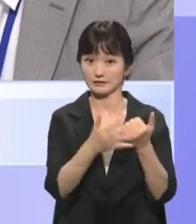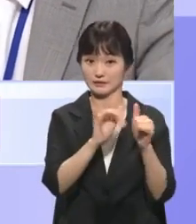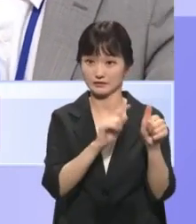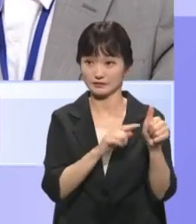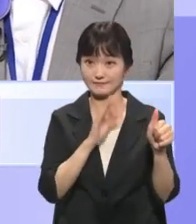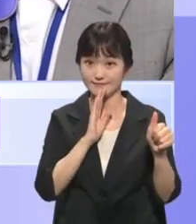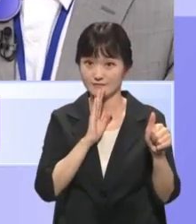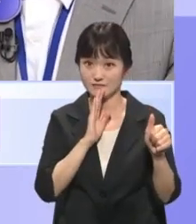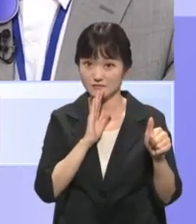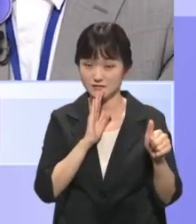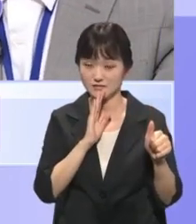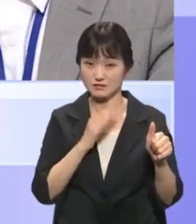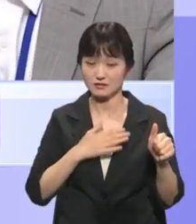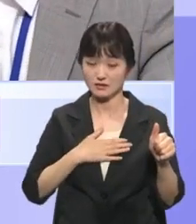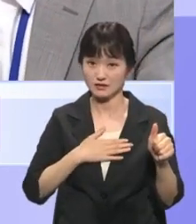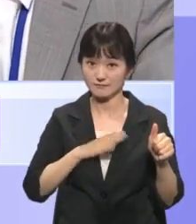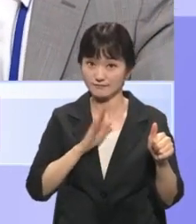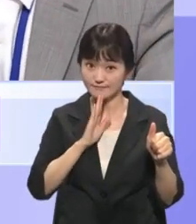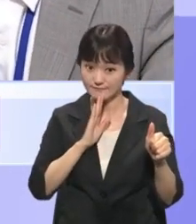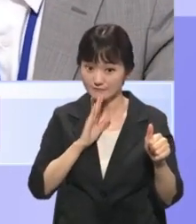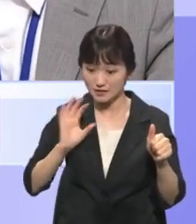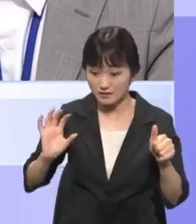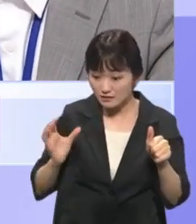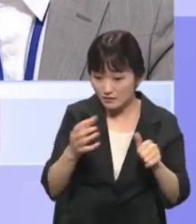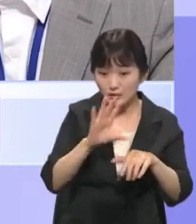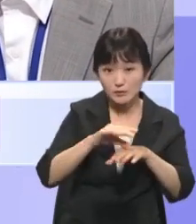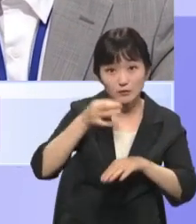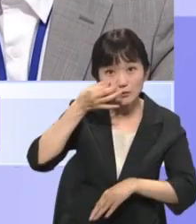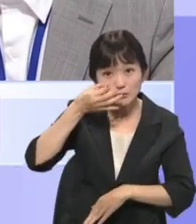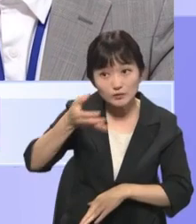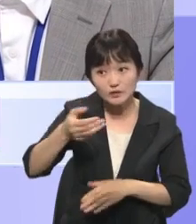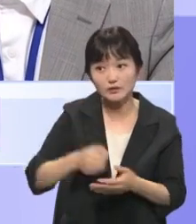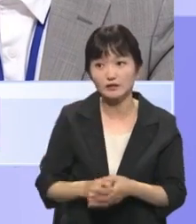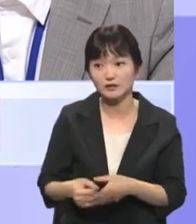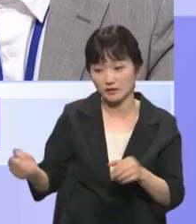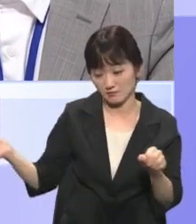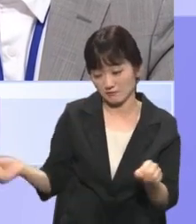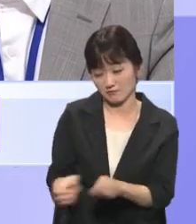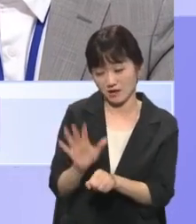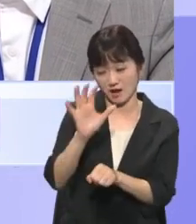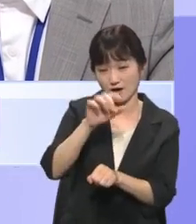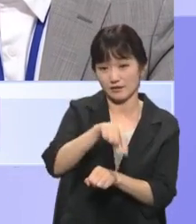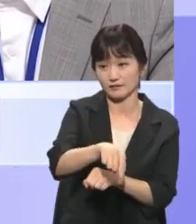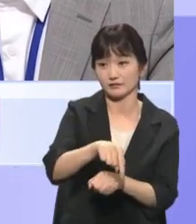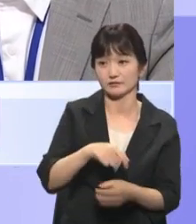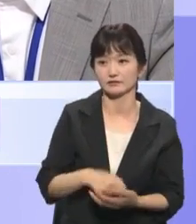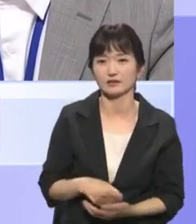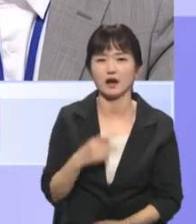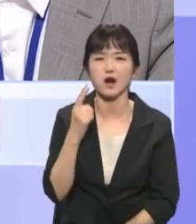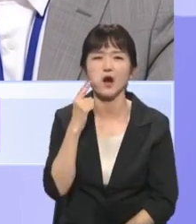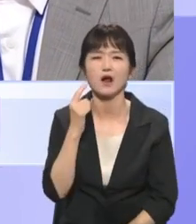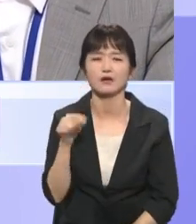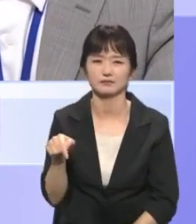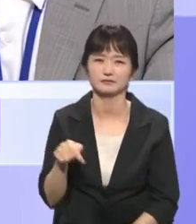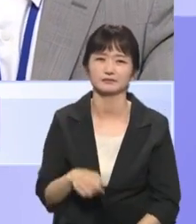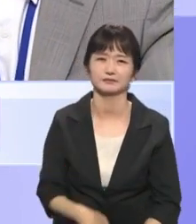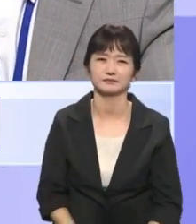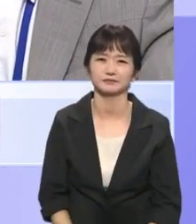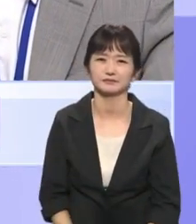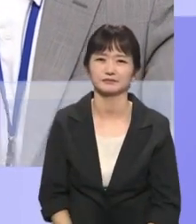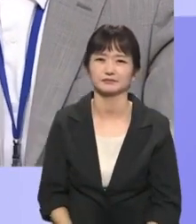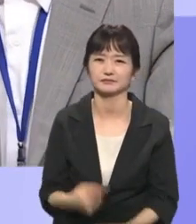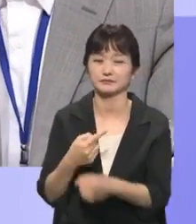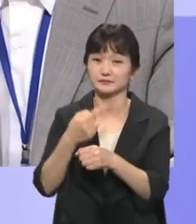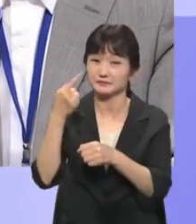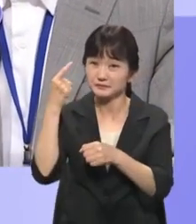진정한 네. 태풍 방송 보여주겠다고 하면서 간 거잖아요. 근데 그 나온 파도 치고 막 그런 게 사실은 가짜였습니다. 그러니까